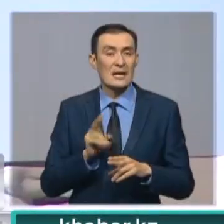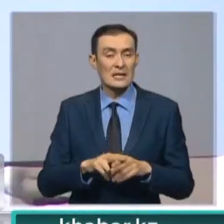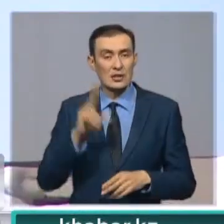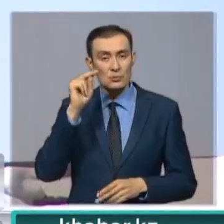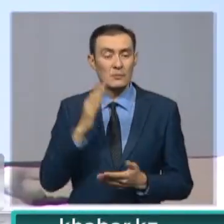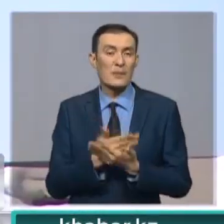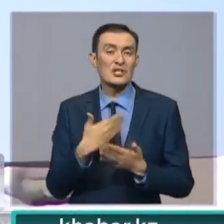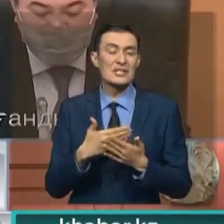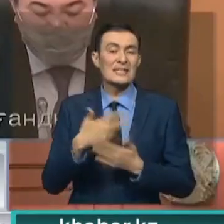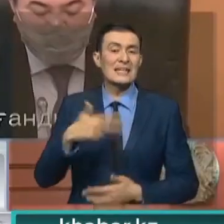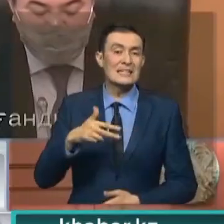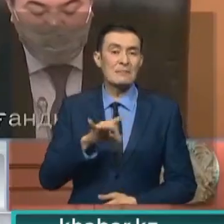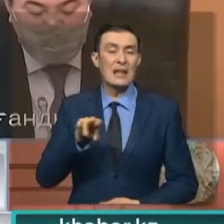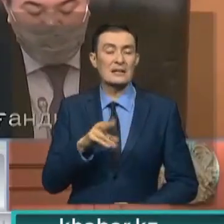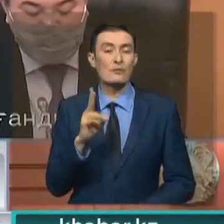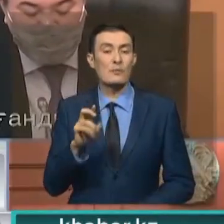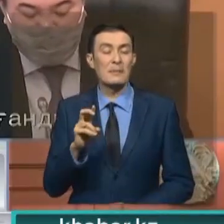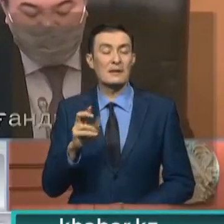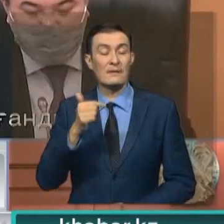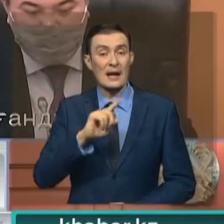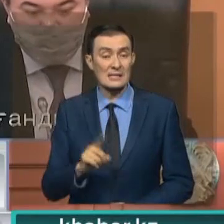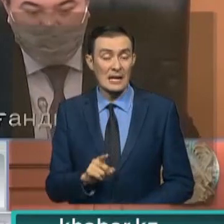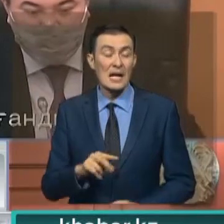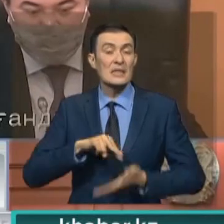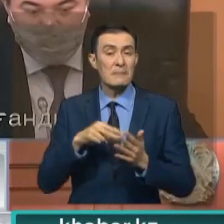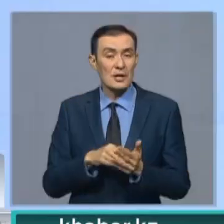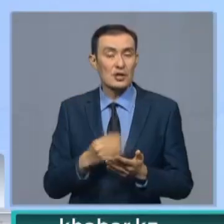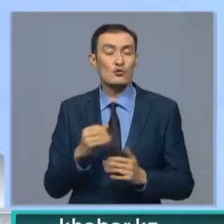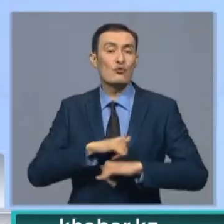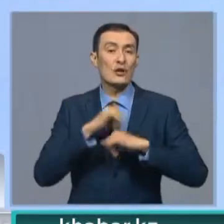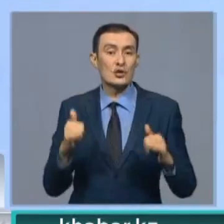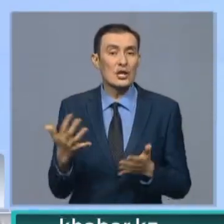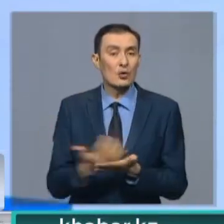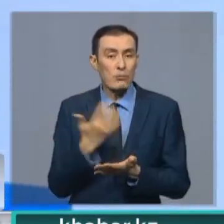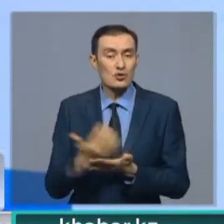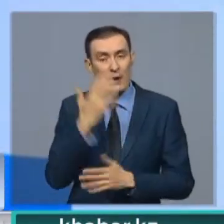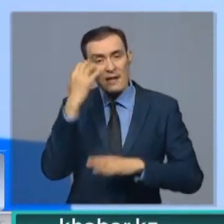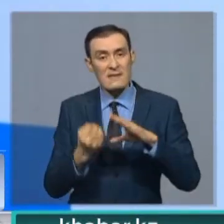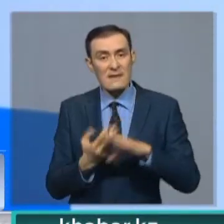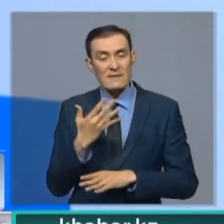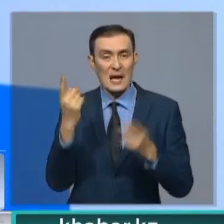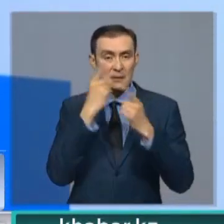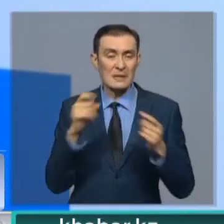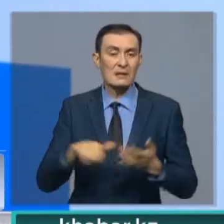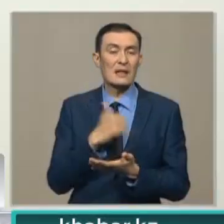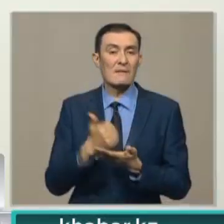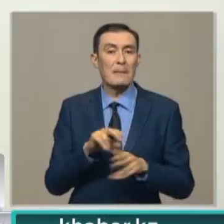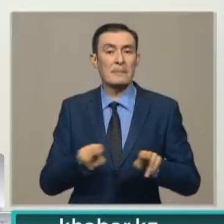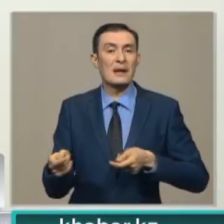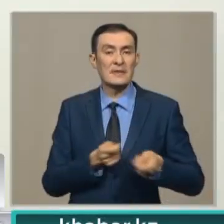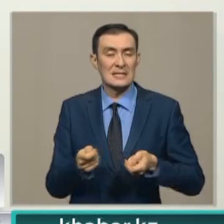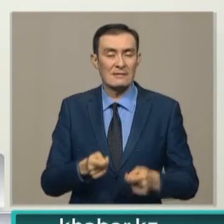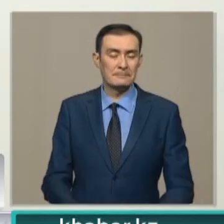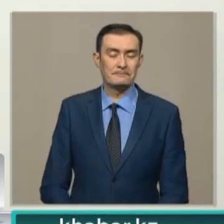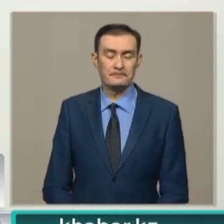достигла почти 30 миллиардов кубометров намерены в стране увеличить и добычу нефти отметил глава правительства